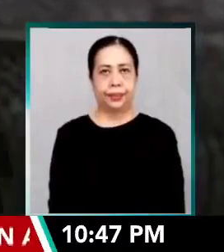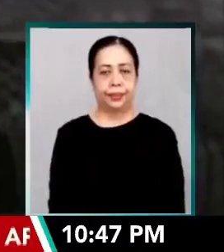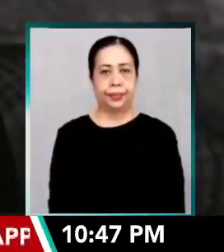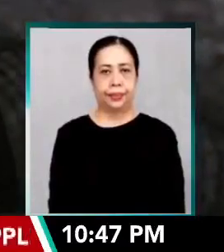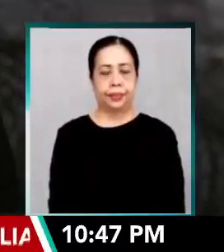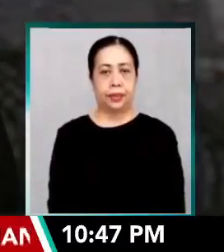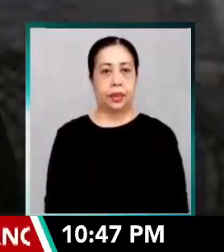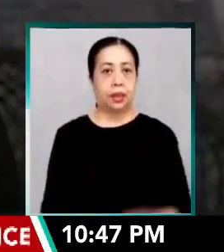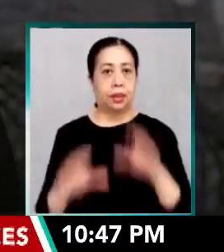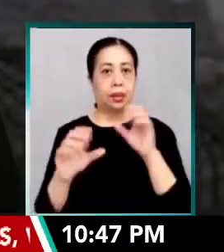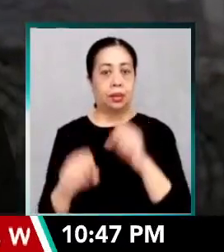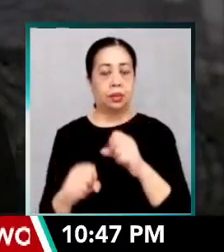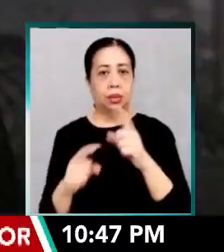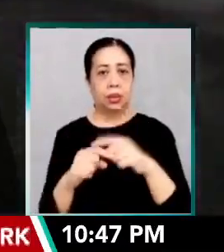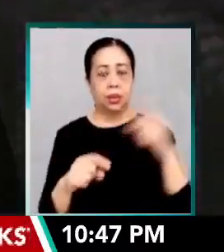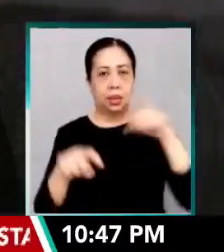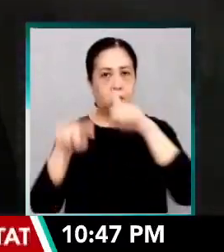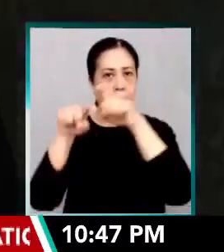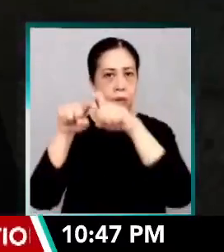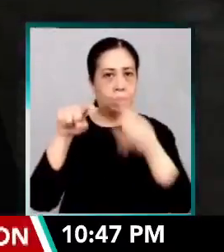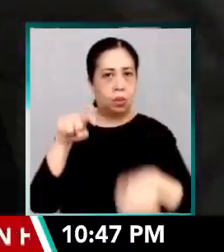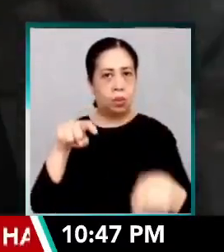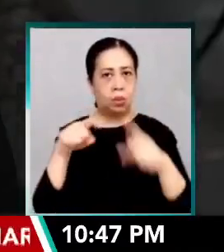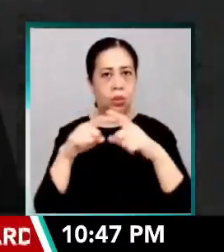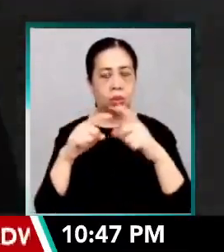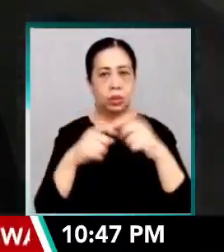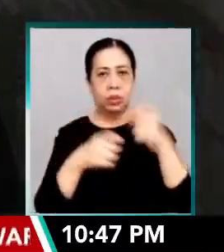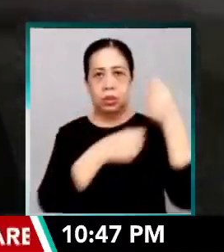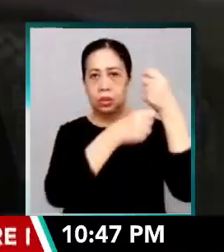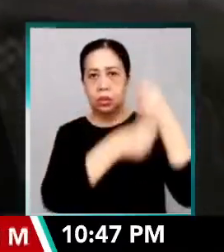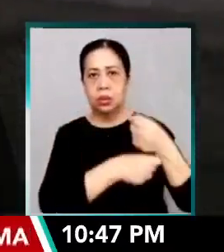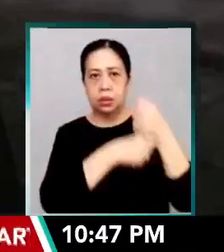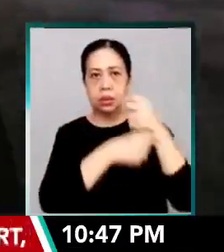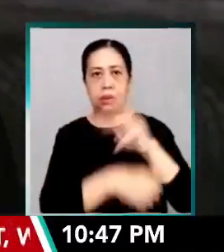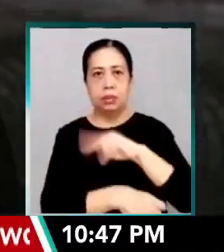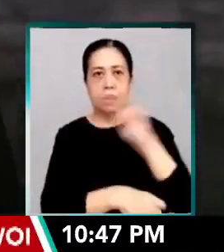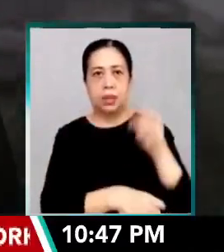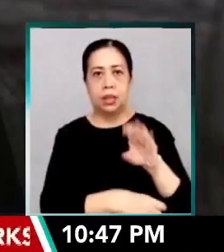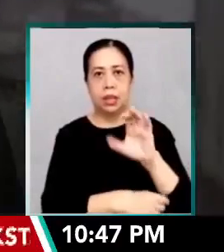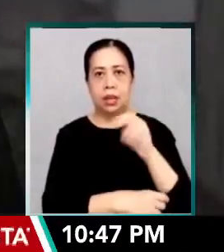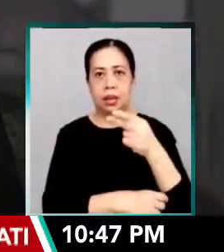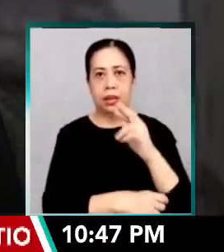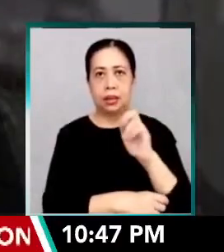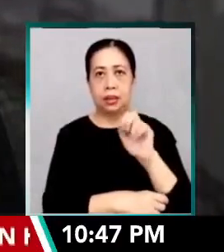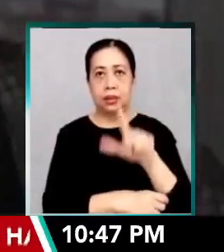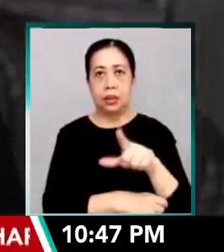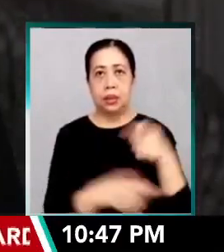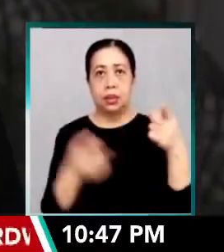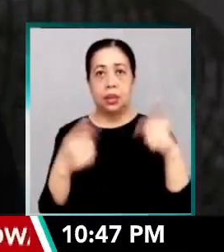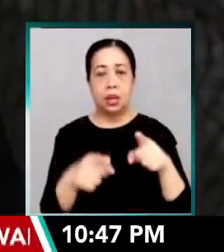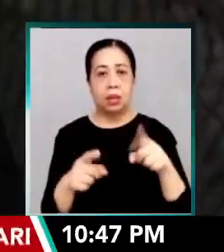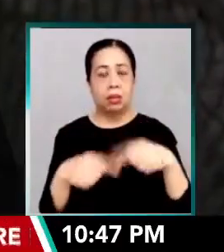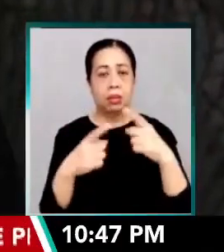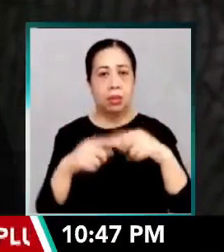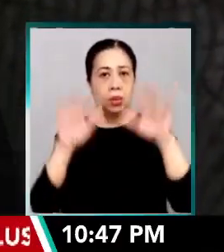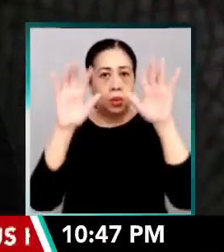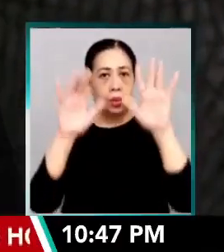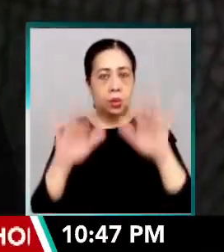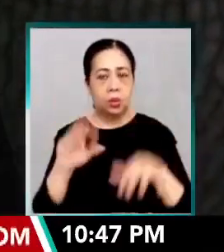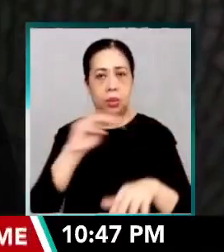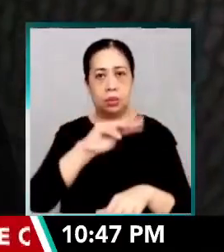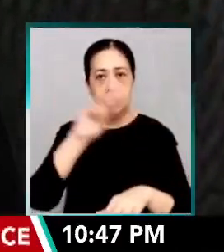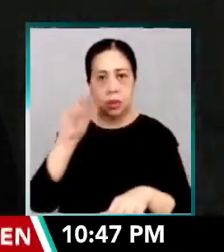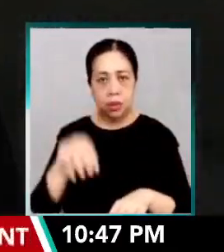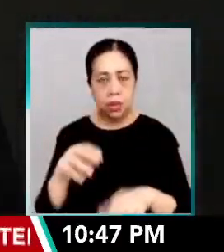Nahuli-cam ang pagtama ng kidlat sa tuktok ng bell tower ng Manila Cathedral. Nangyari yan sa gitna ng mga pagulan sa Metro Manila na ayon